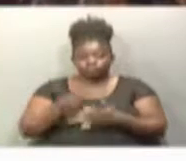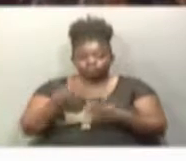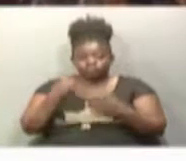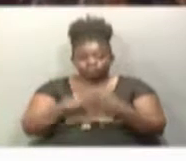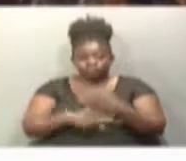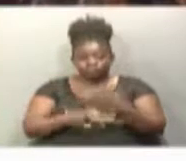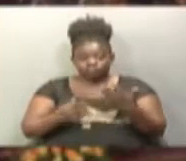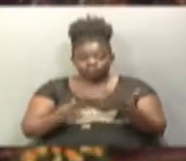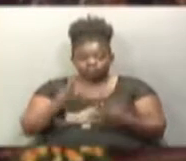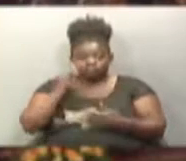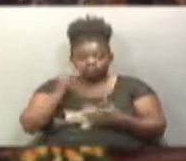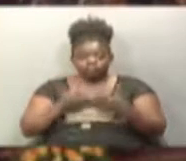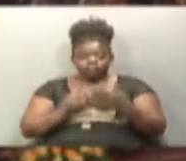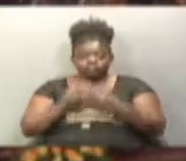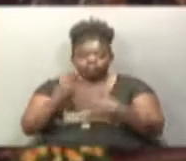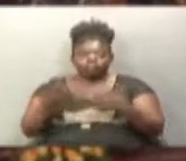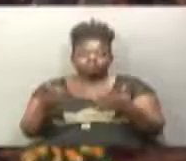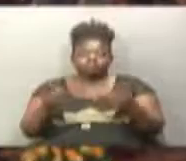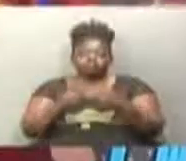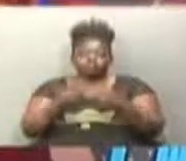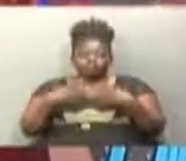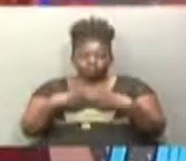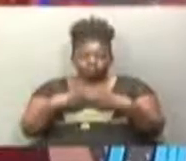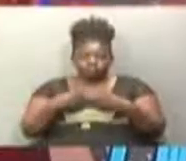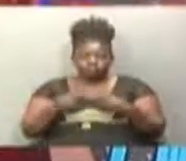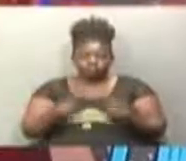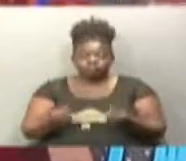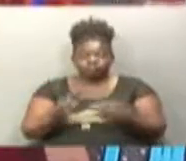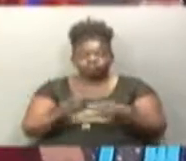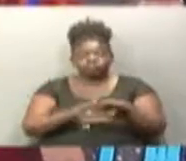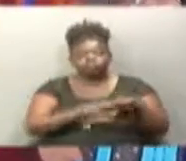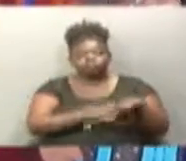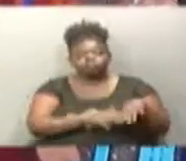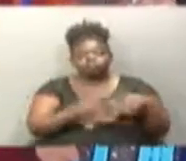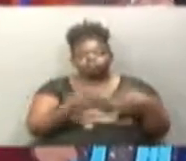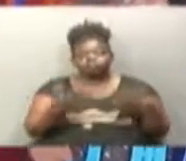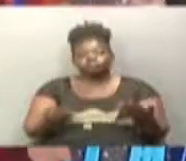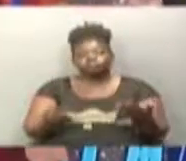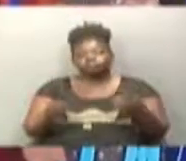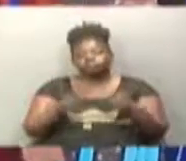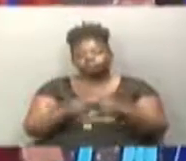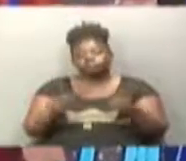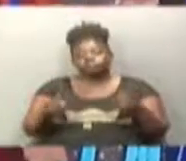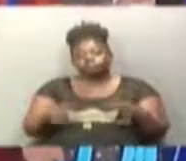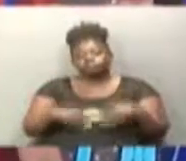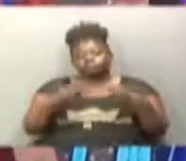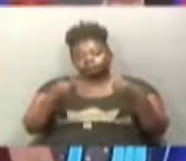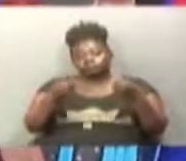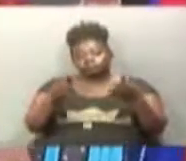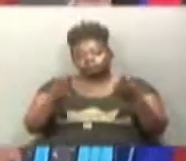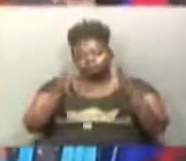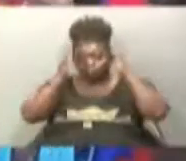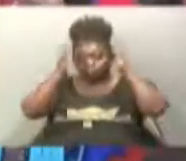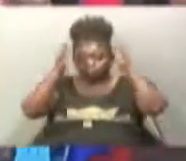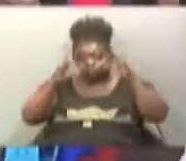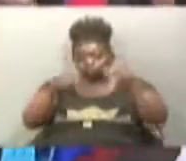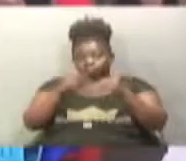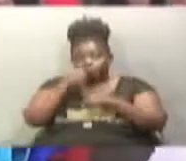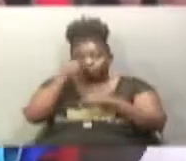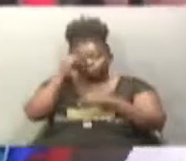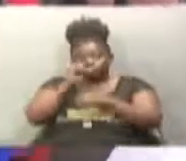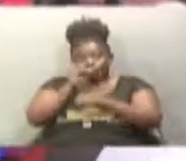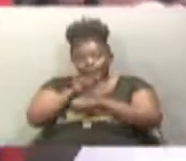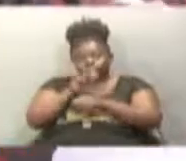bye twayitamu bye yatuwonya. Ebyo nga bitadde ku bbali Ssaabalabirizi Dr. Samuel Stephen Kazimba Mugalu awadde abazadde